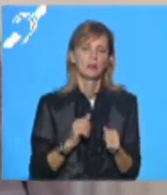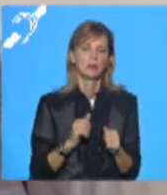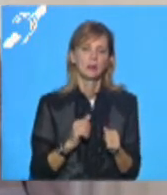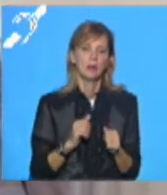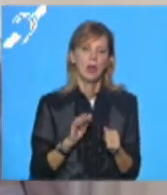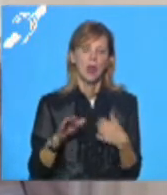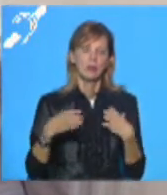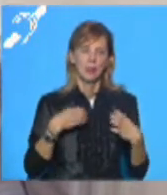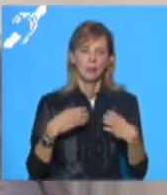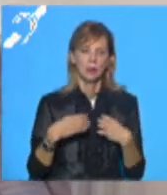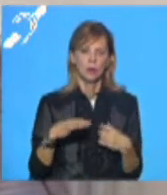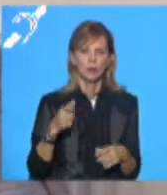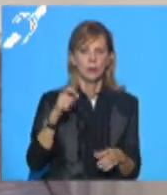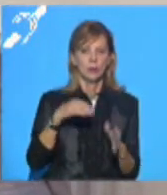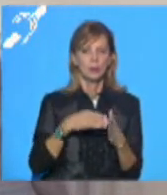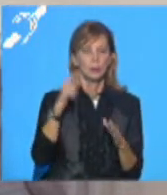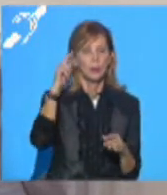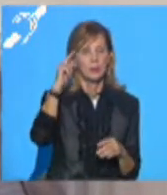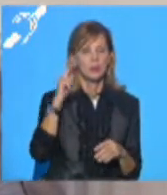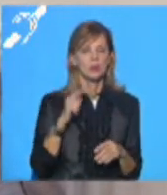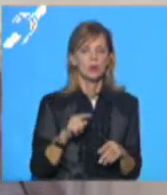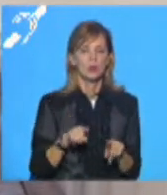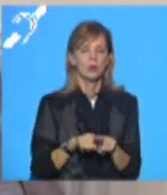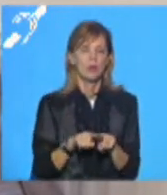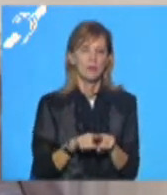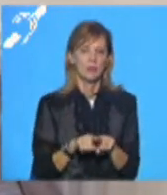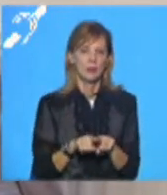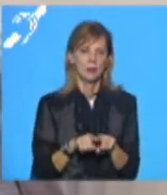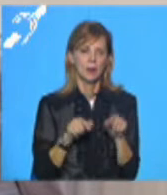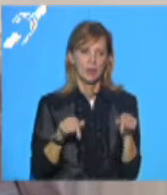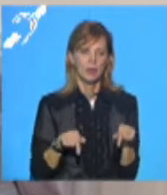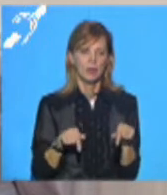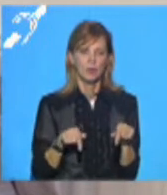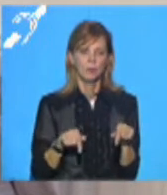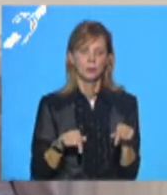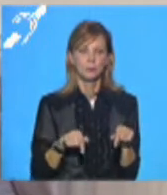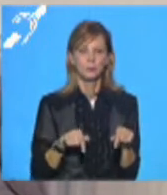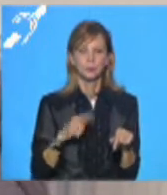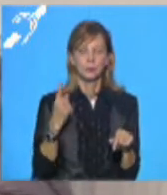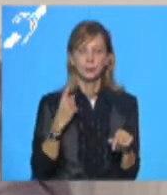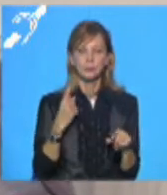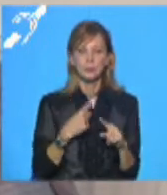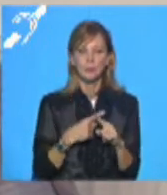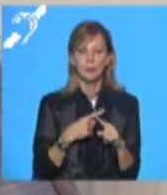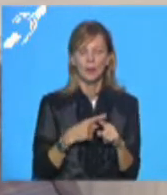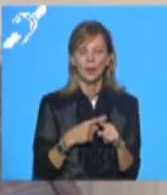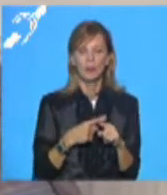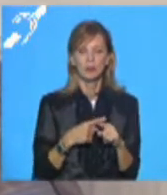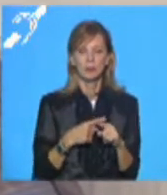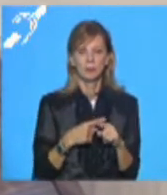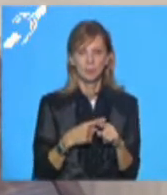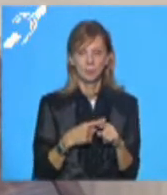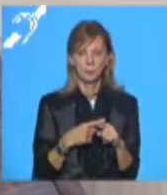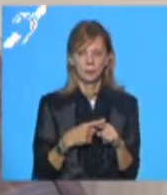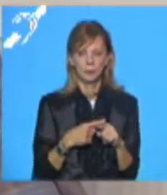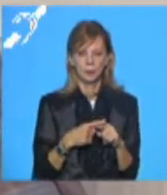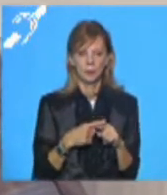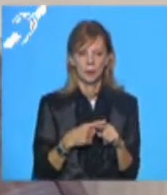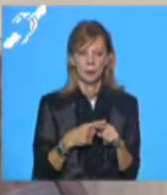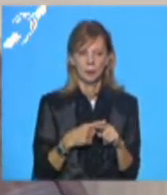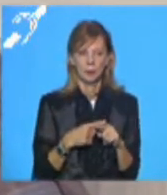Ciulei, trebuie să știți, dumneavoastră, iată, în prima audiție, în prima vizionare, cum să-i spunem,